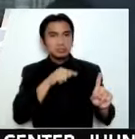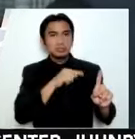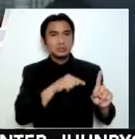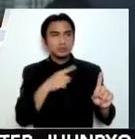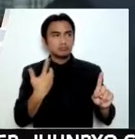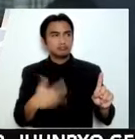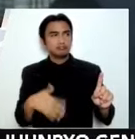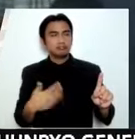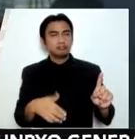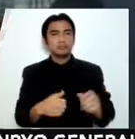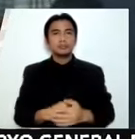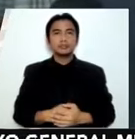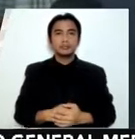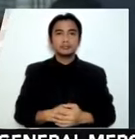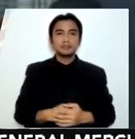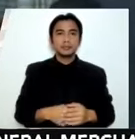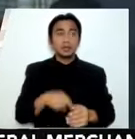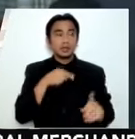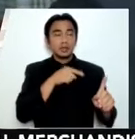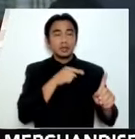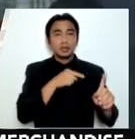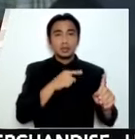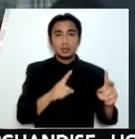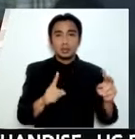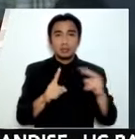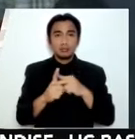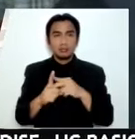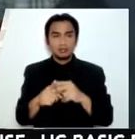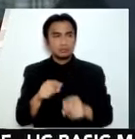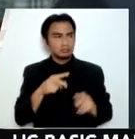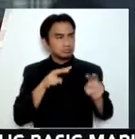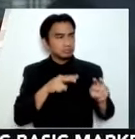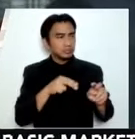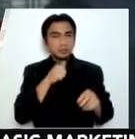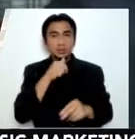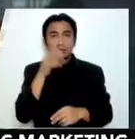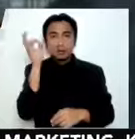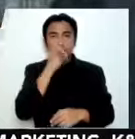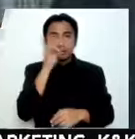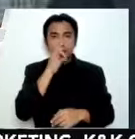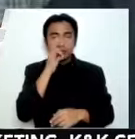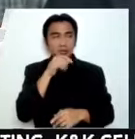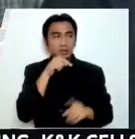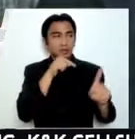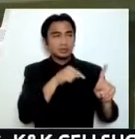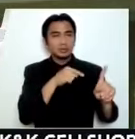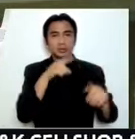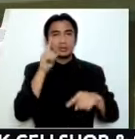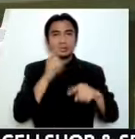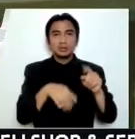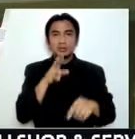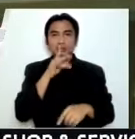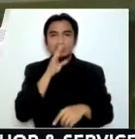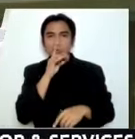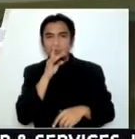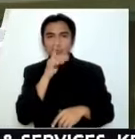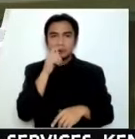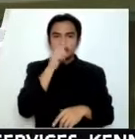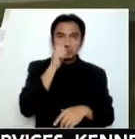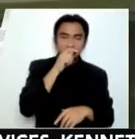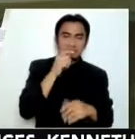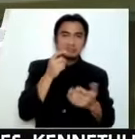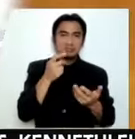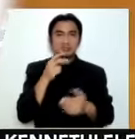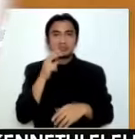sa DFA, alam mo namang hindi talaga Pilipino kasi he cannot speak Bisaya and Tagalog. Ang 21 anyos na